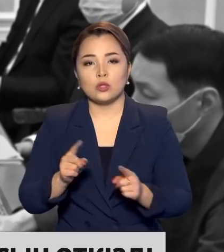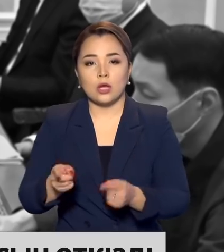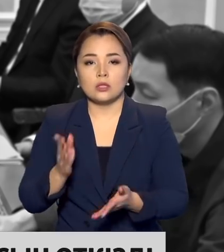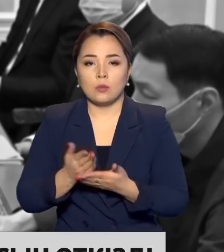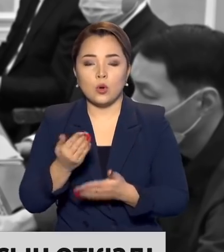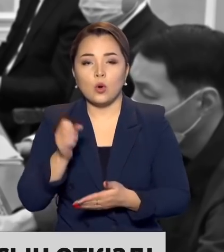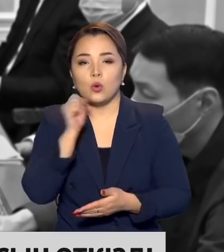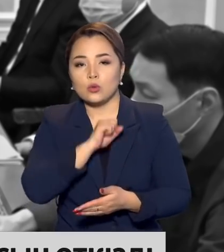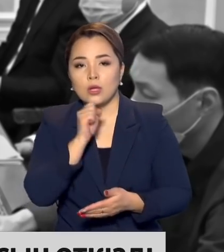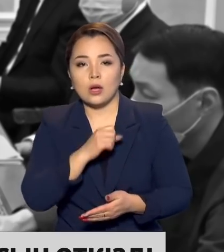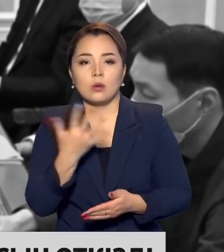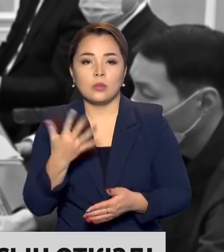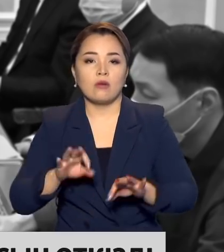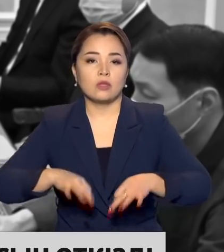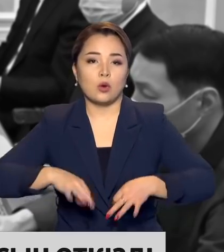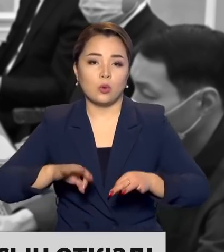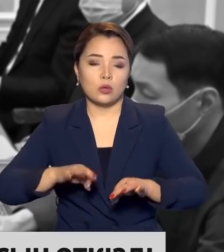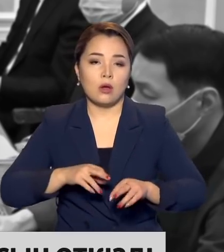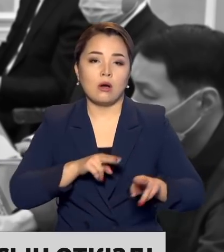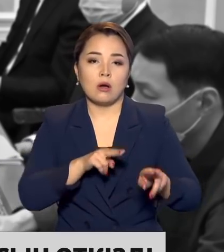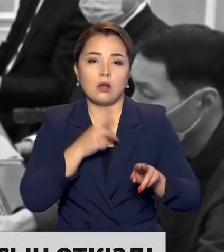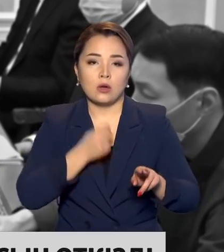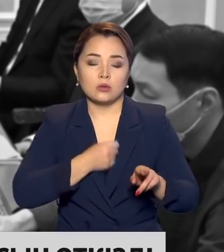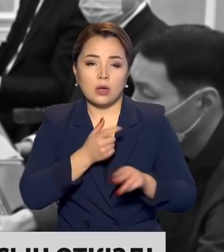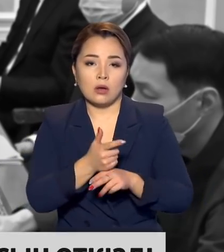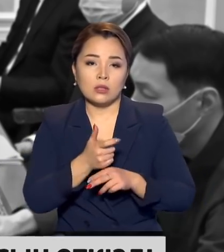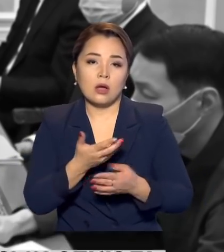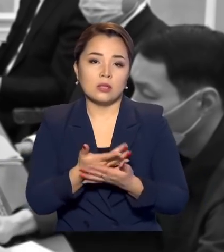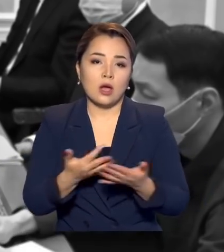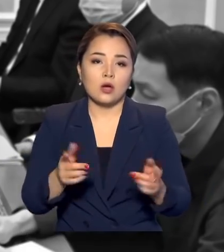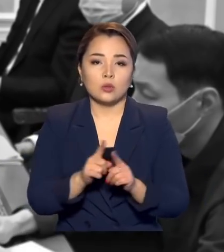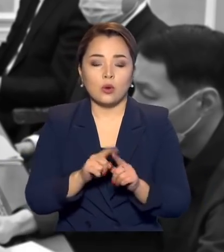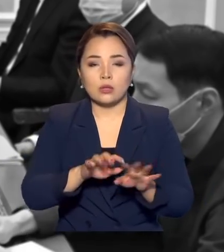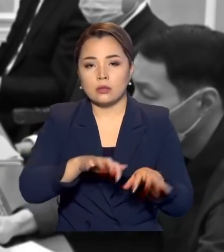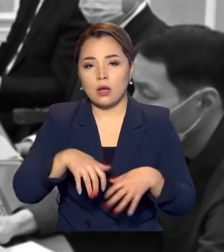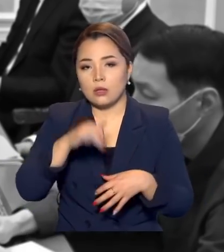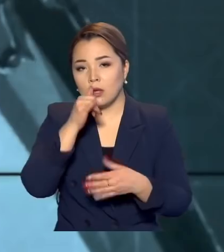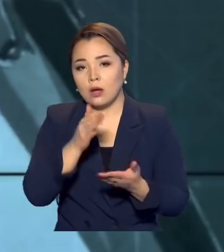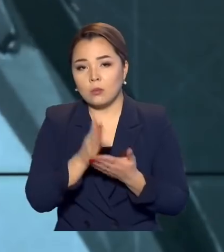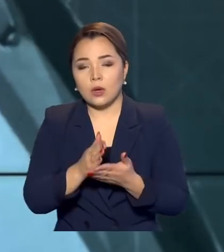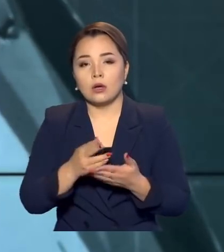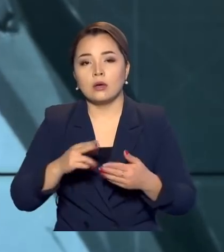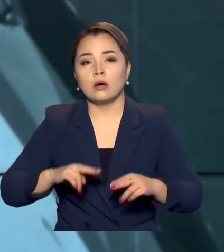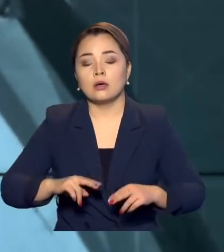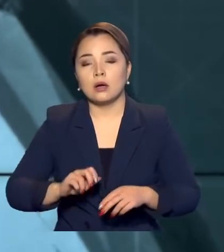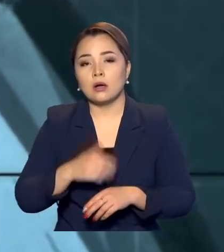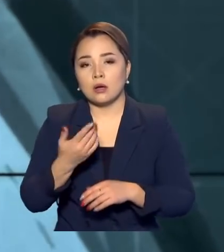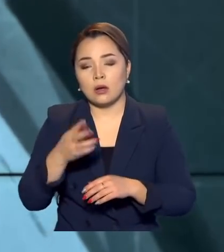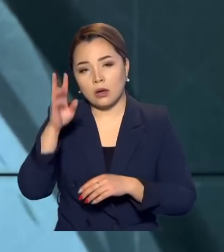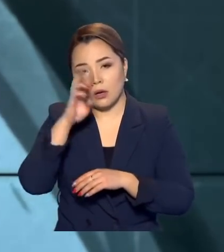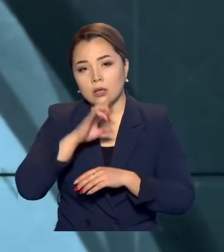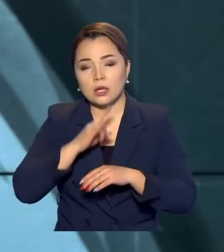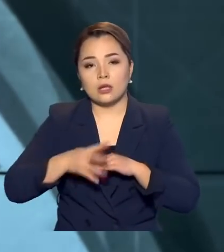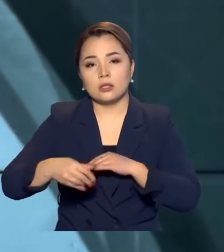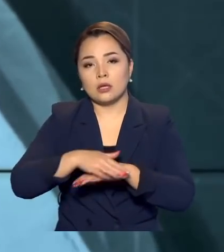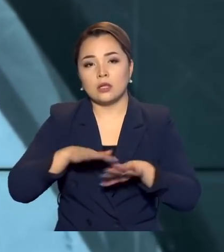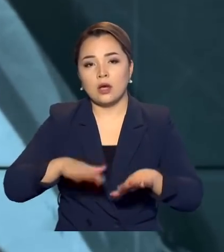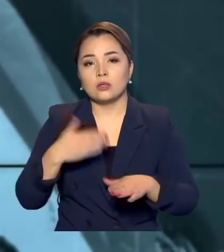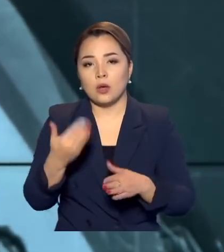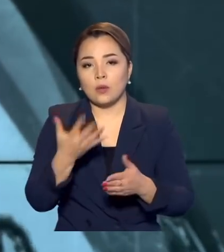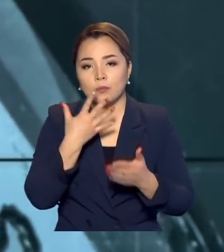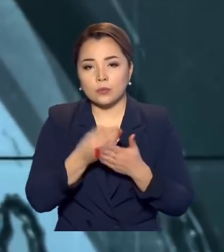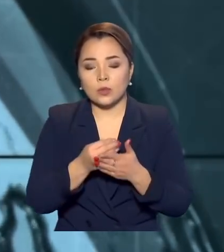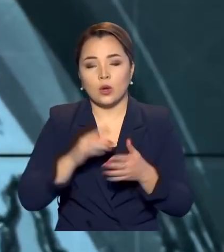Олардан ұрланған 5 автокөлік, қару-жарақ, оқ-дәрілер, қалқандар тәркіленді. Ал елордада алдын алу шаралары жалғасуда. Ел